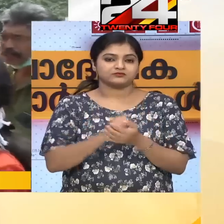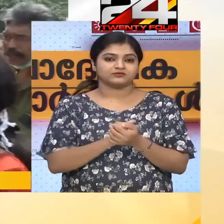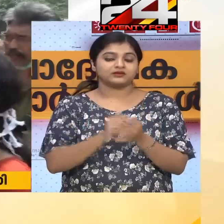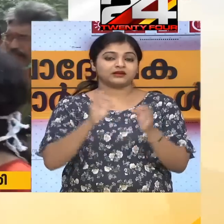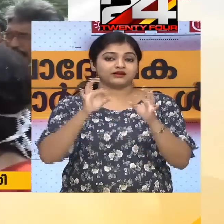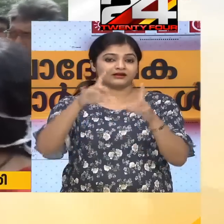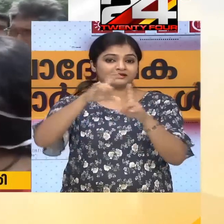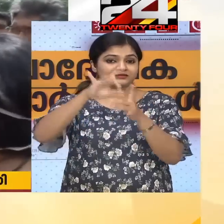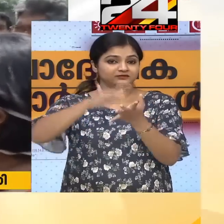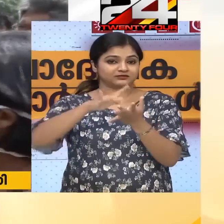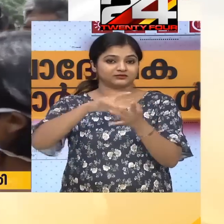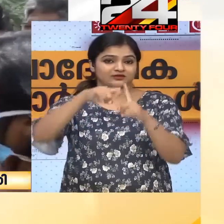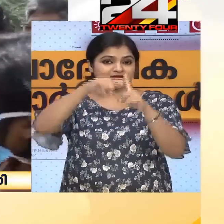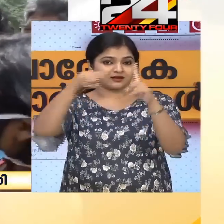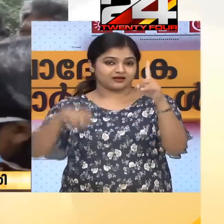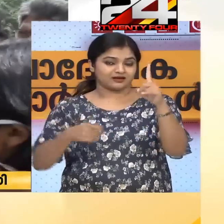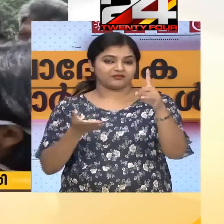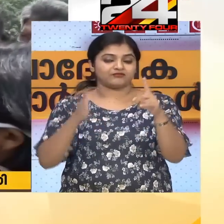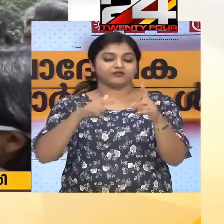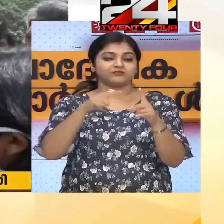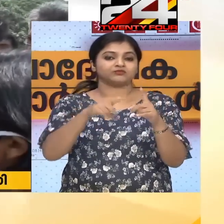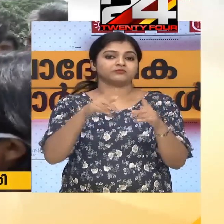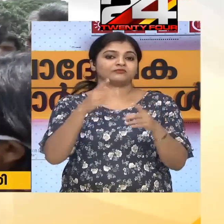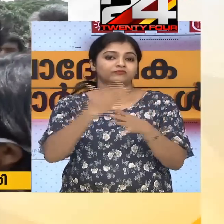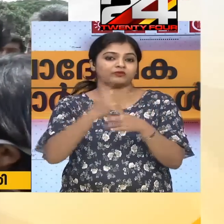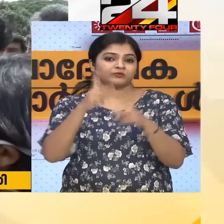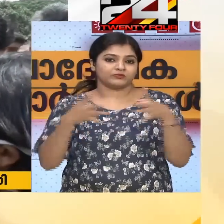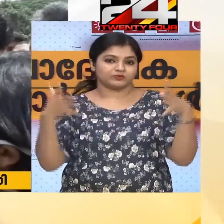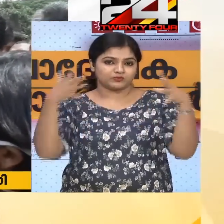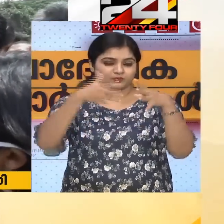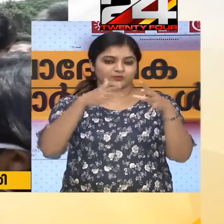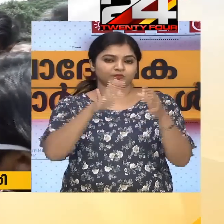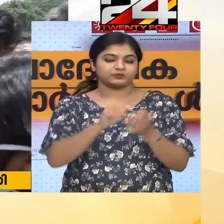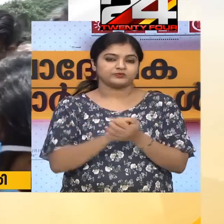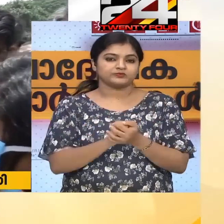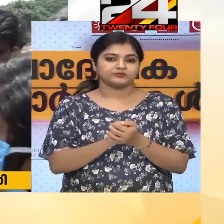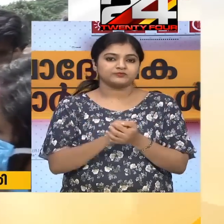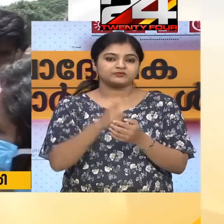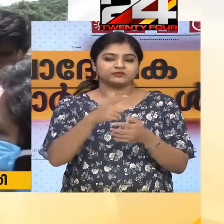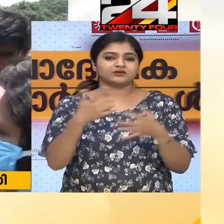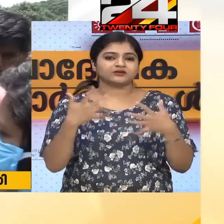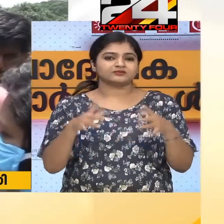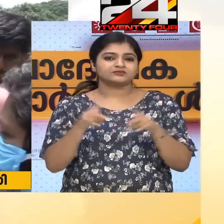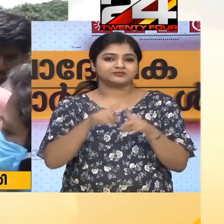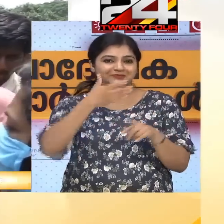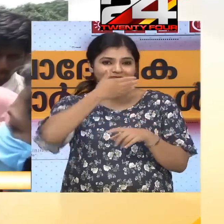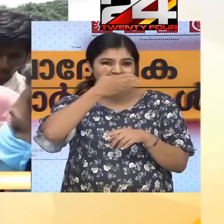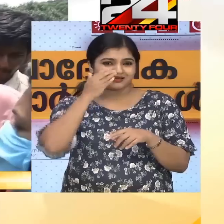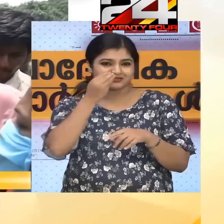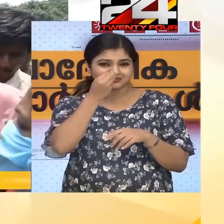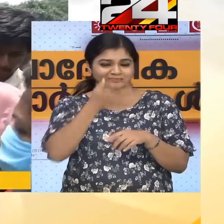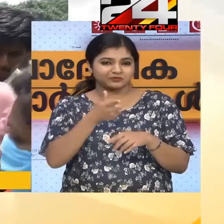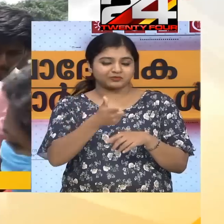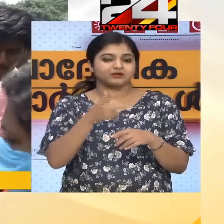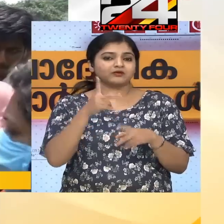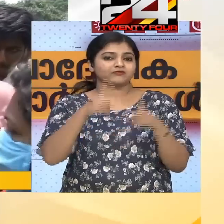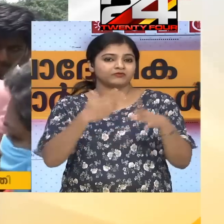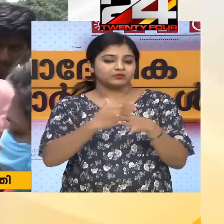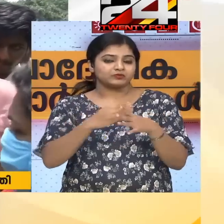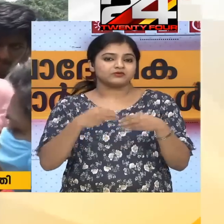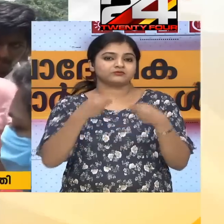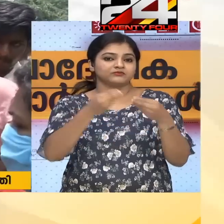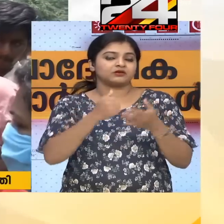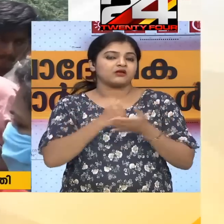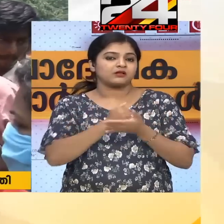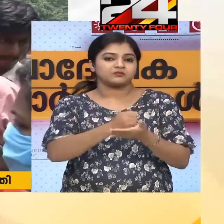പറഞ്ഞാൽ 10 ജില്ലകളിലെ ആൾ ലേബേഴ്സാണ് ഇവിടെ ഉള്ളത്. പറയാൻ കാരണം ഒരു വളരെ നിസ്സാരമായിട്ടുള്ള ഈ മാസ്ക് വരെയും ഈ കമ്പനിക്ക് തൊഴിലാളികൾക്ക് കൊടുക്കാൻ